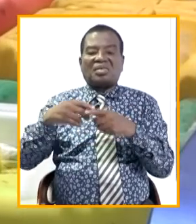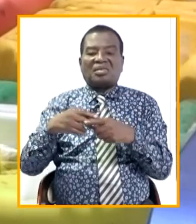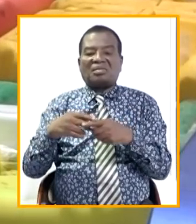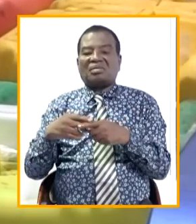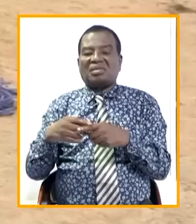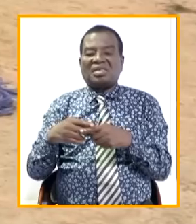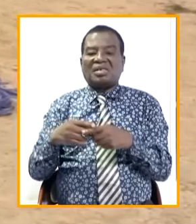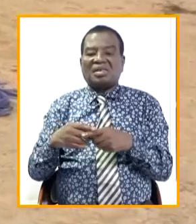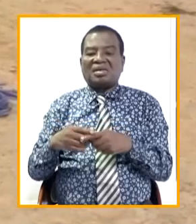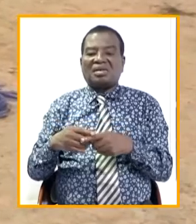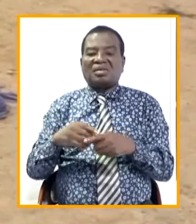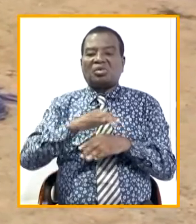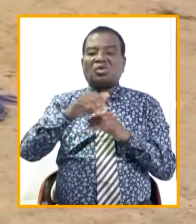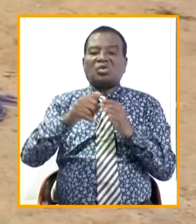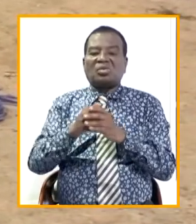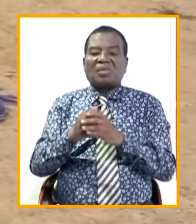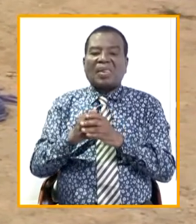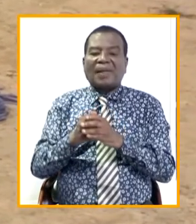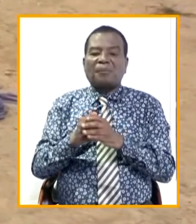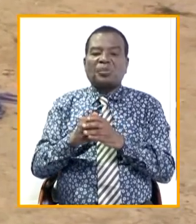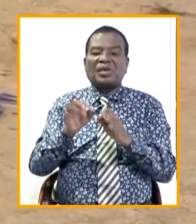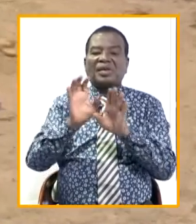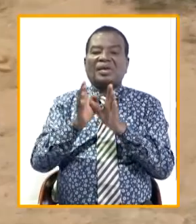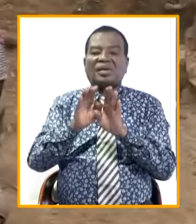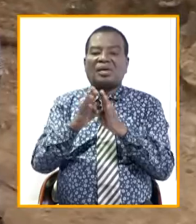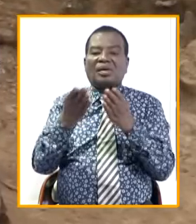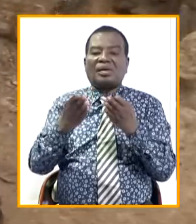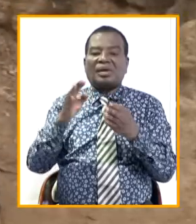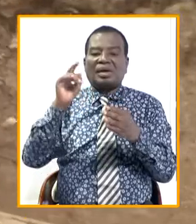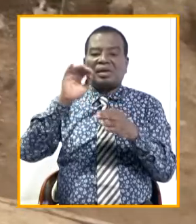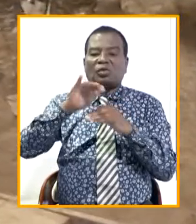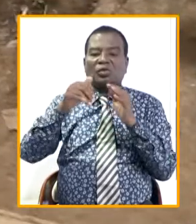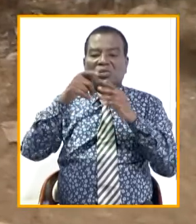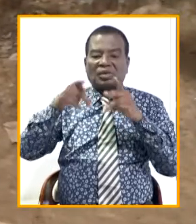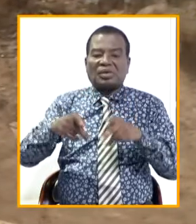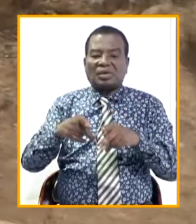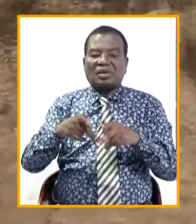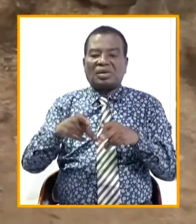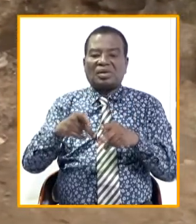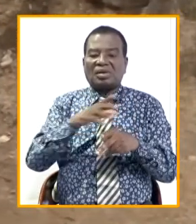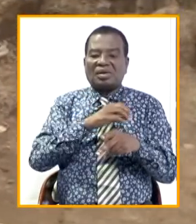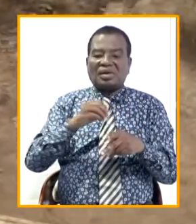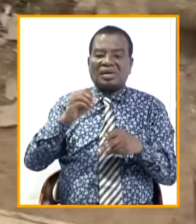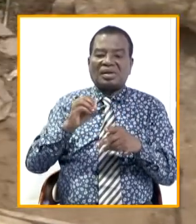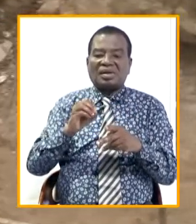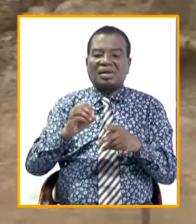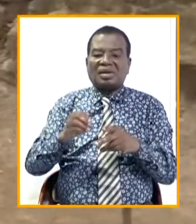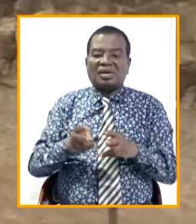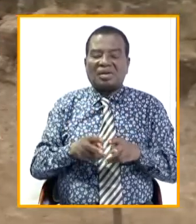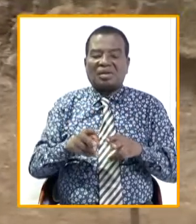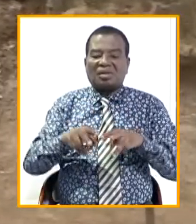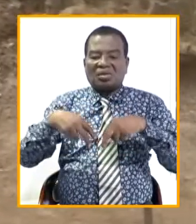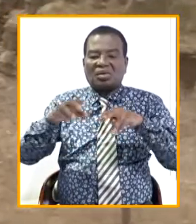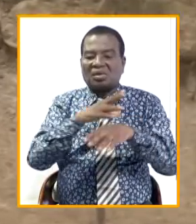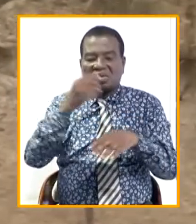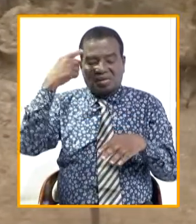et autres, tout y passe. C'est une porte ouverte à tout genre de trafic. L'absence d'un poste de contrôle douanier est une